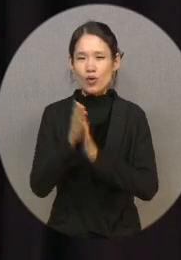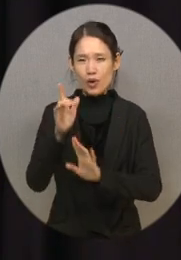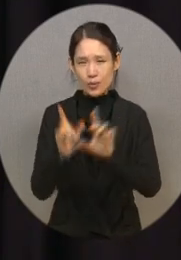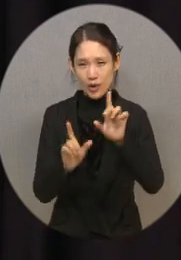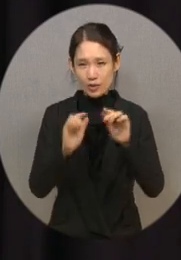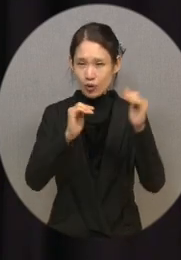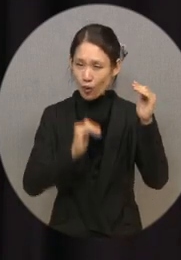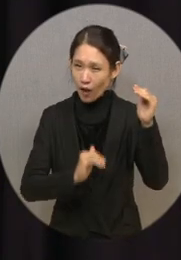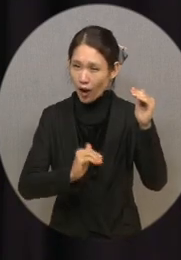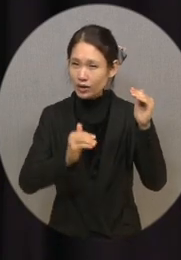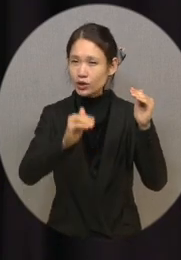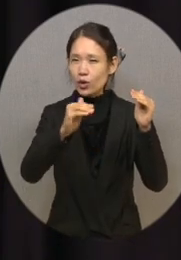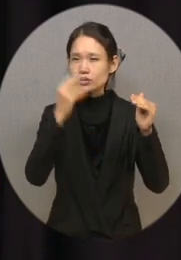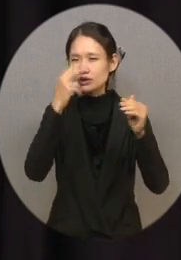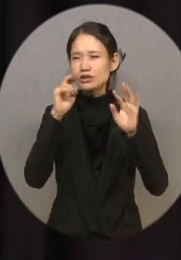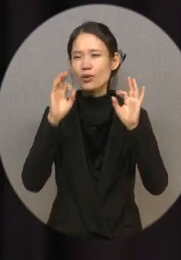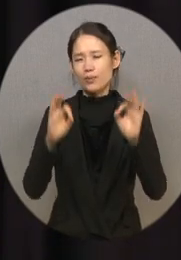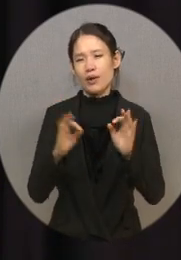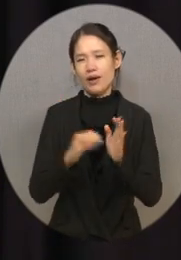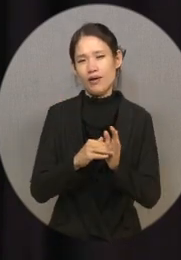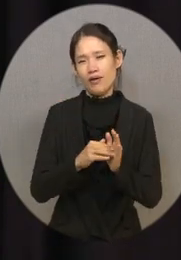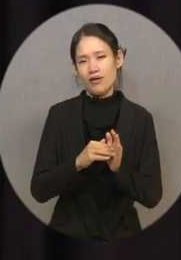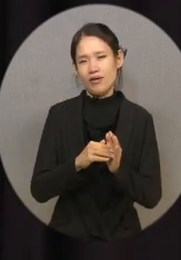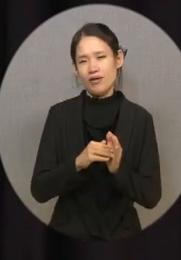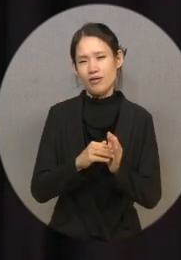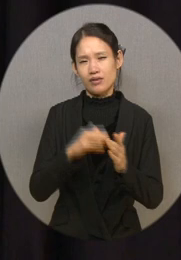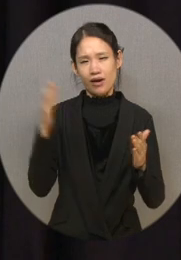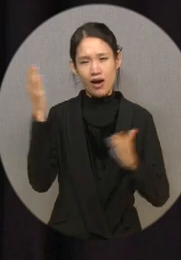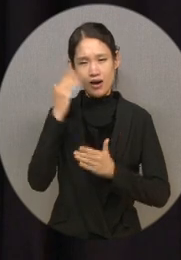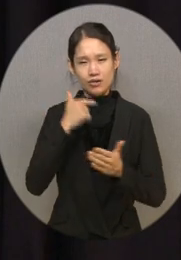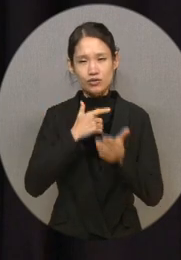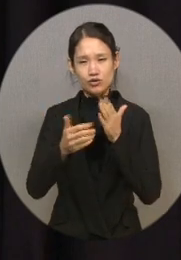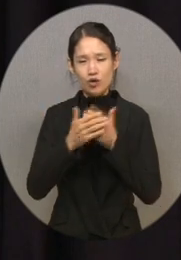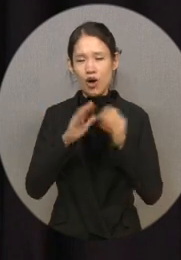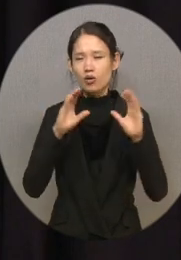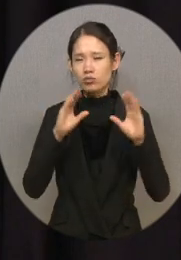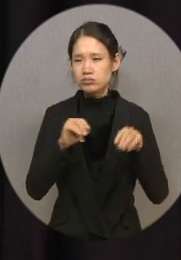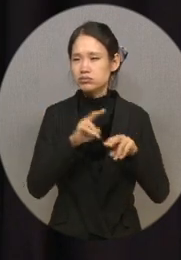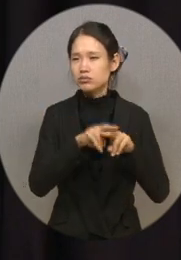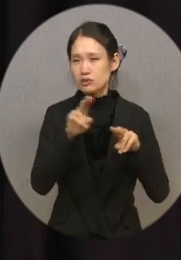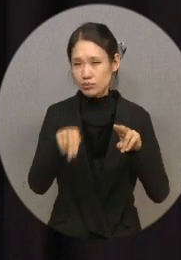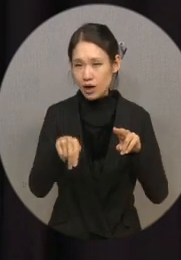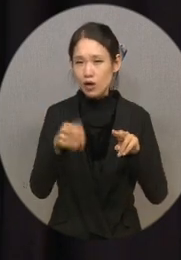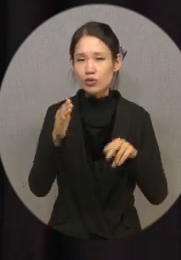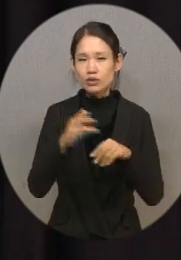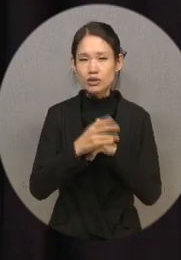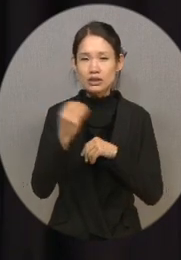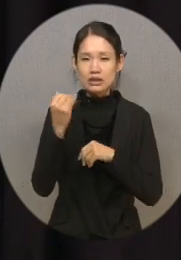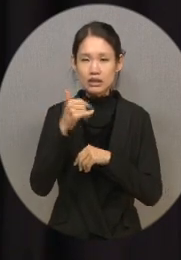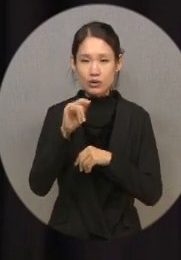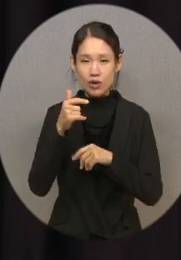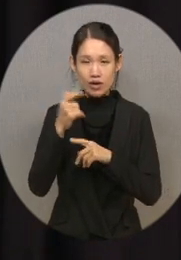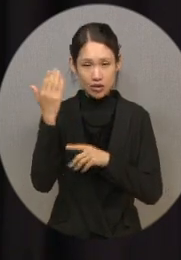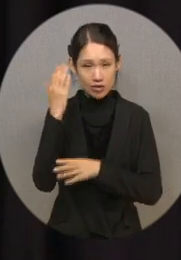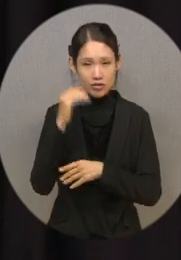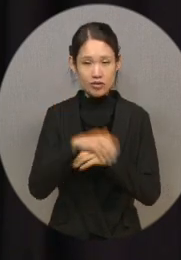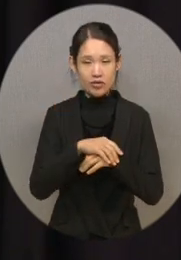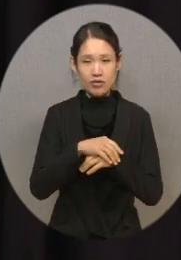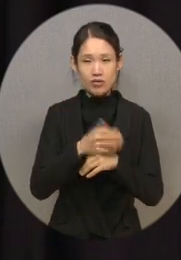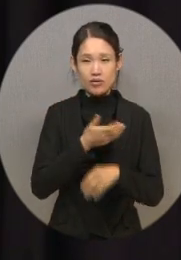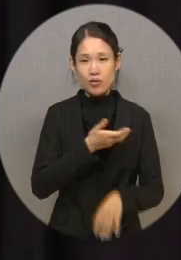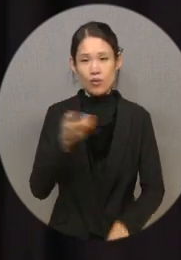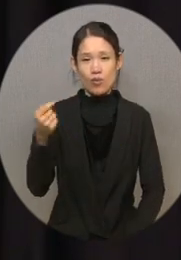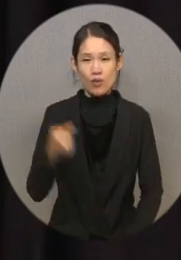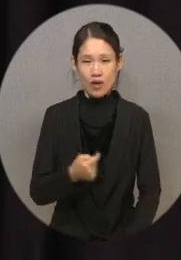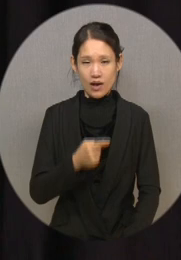수 있었습니다. 그러고 나서 이제 학생처장 그만뒀는데 마침 이대에서 이야기가 와서